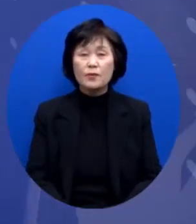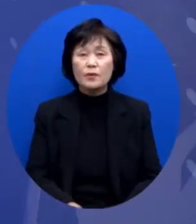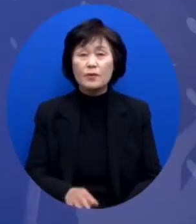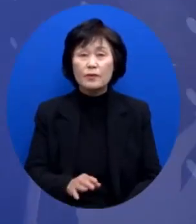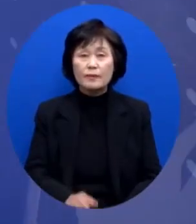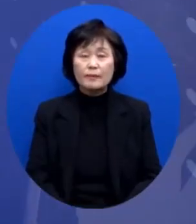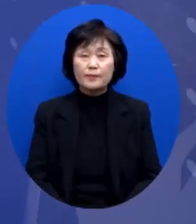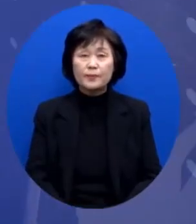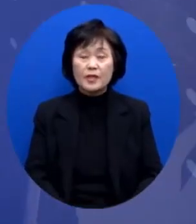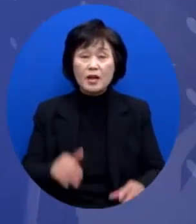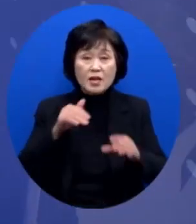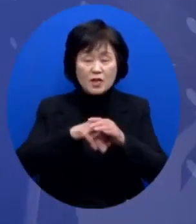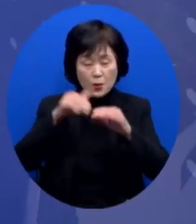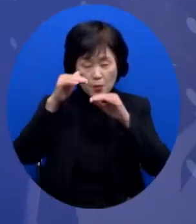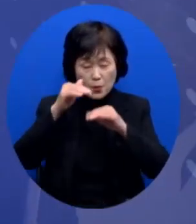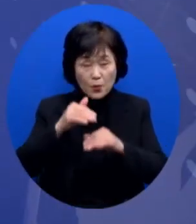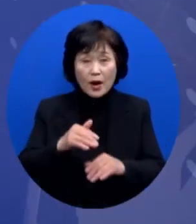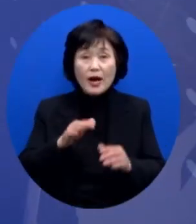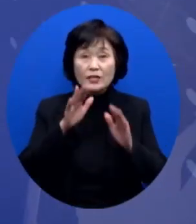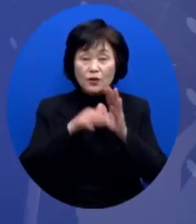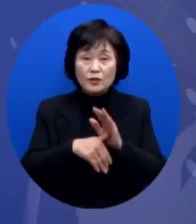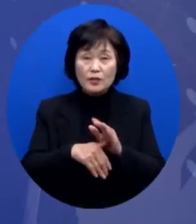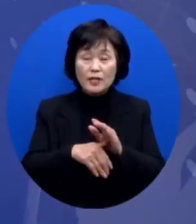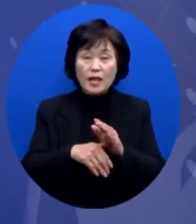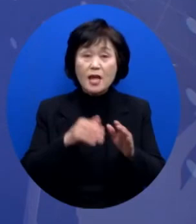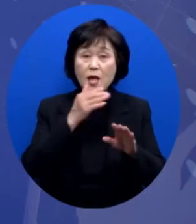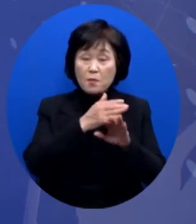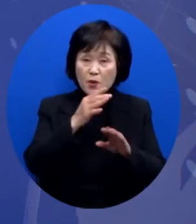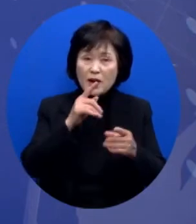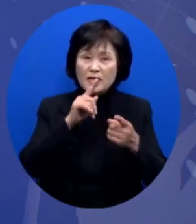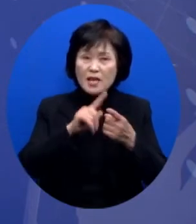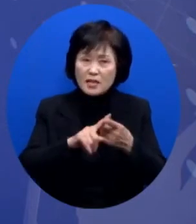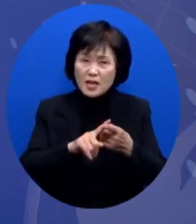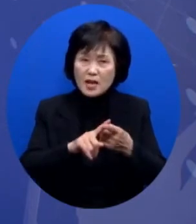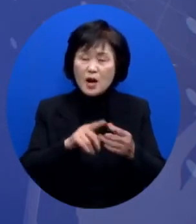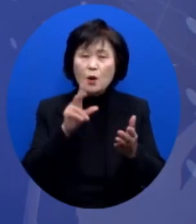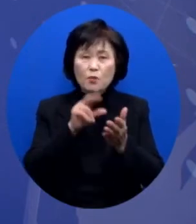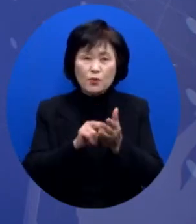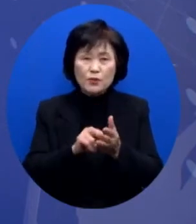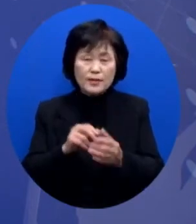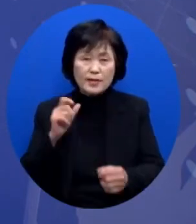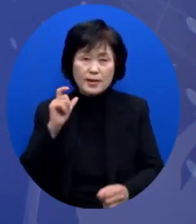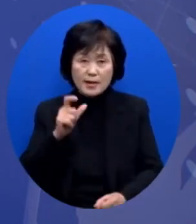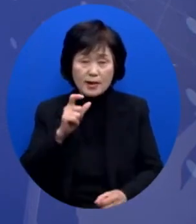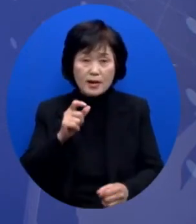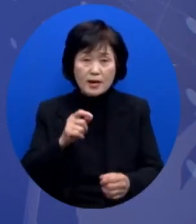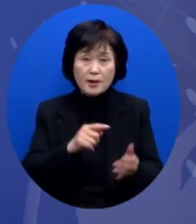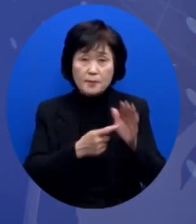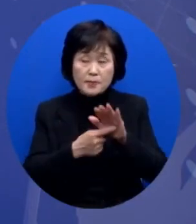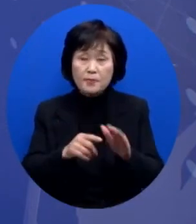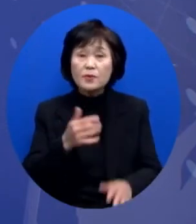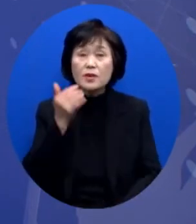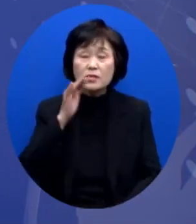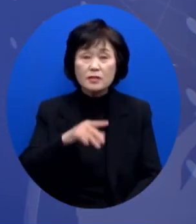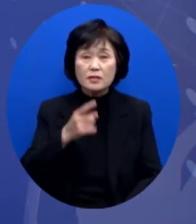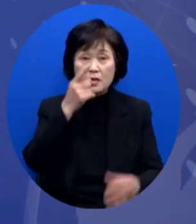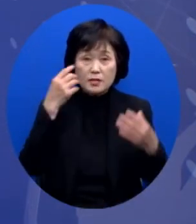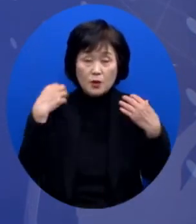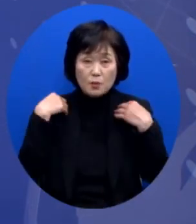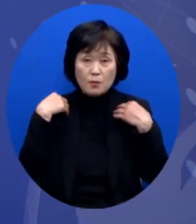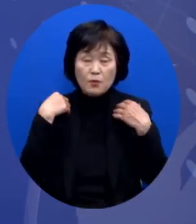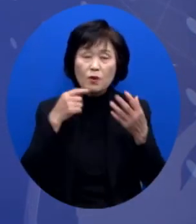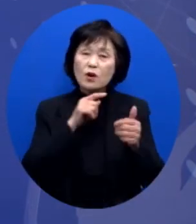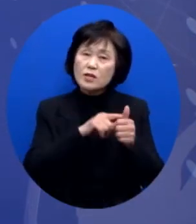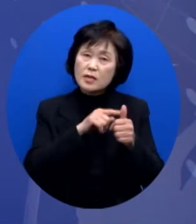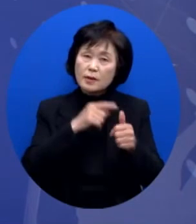태그 선거과정에서 대북 정책에 대해서 강력한 입장을 견지해 왔습니다 예 현재 새 정부 인선 에서도 당선인의